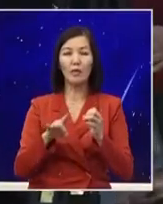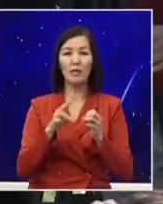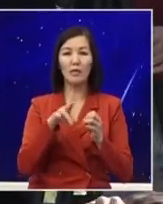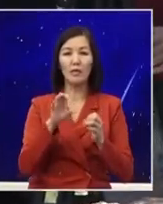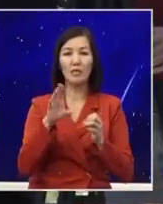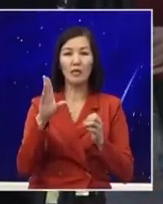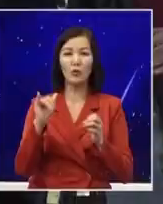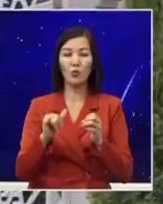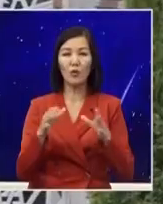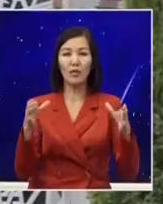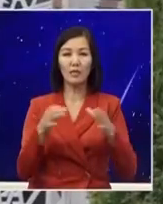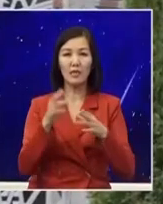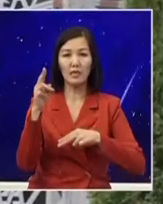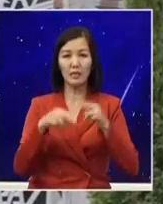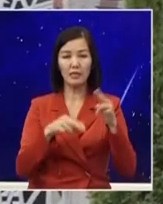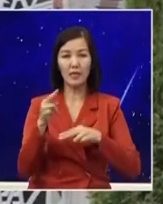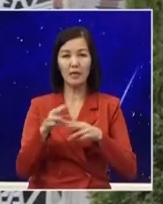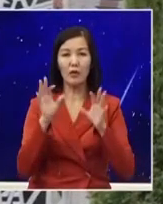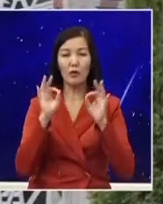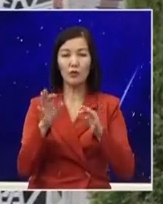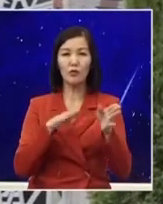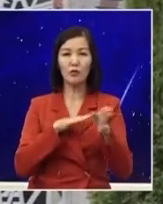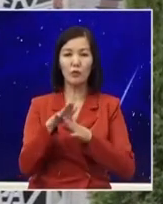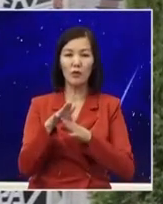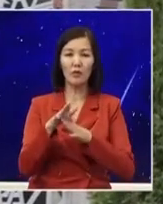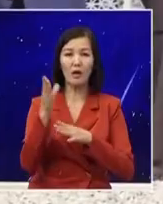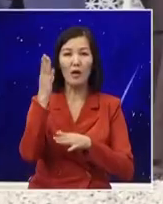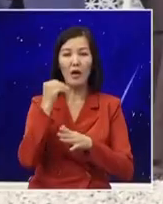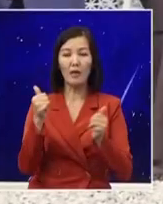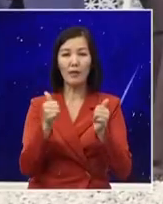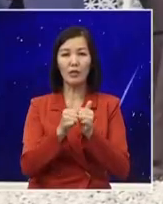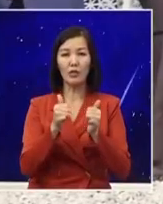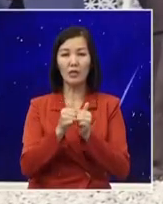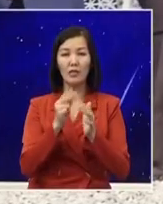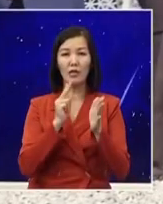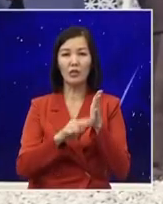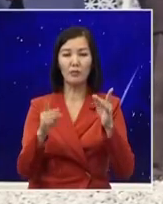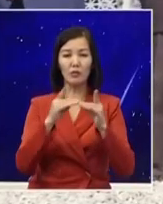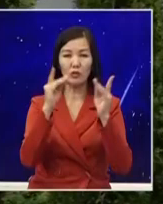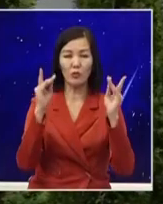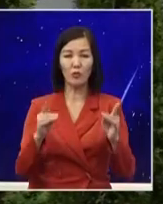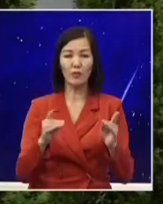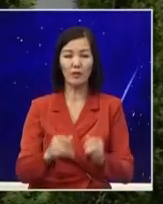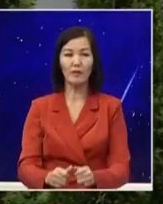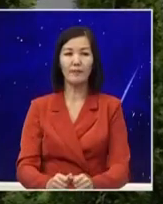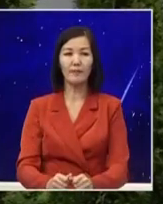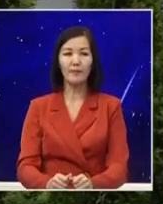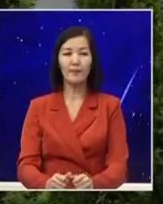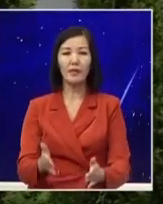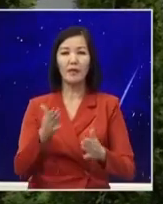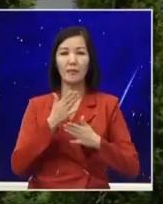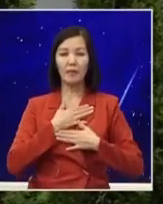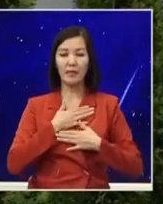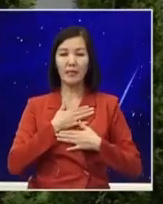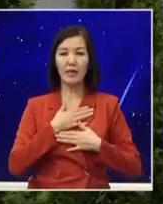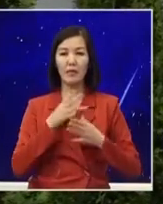13 серіктестігі. Сенімнен шықты деді әкім. Бұл Алматы аймағындағы 70-ші көпірі. Біз